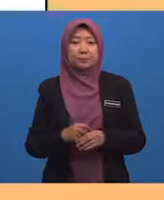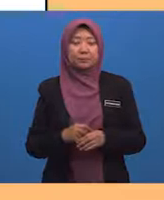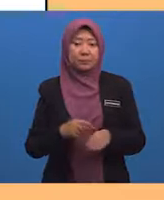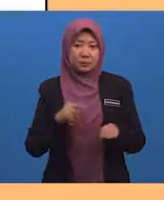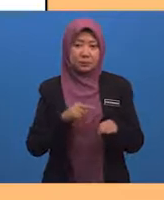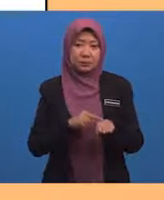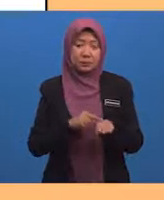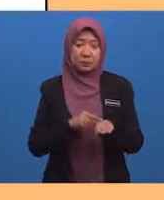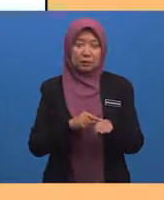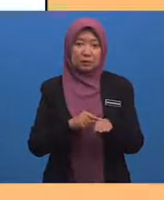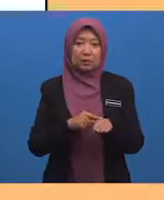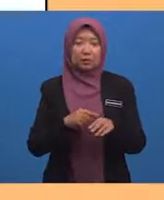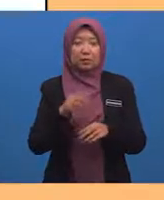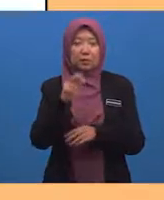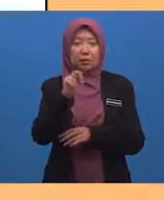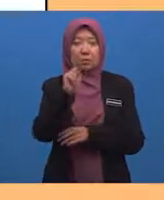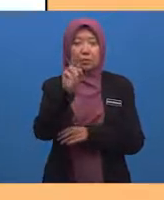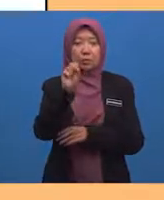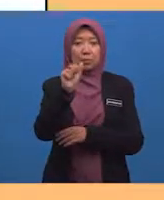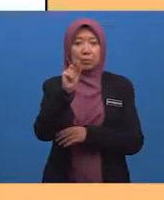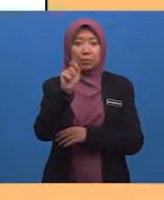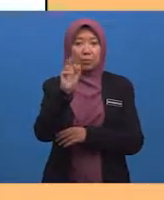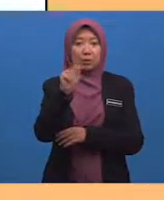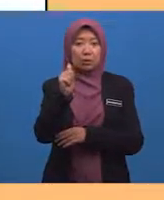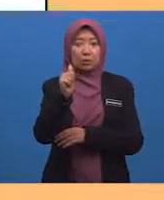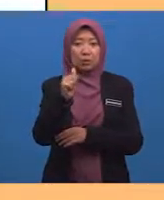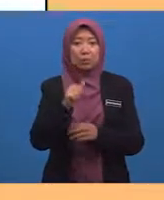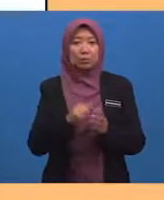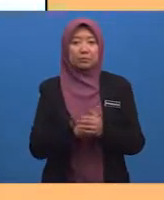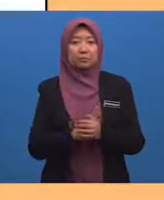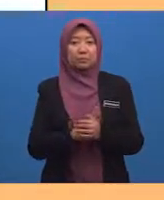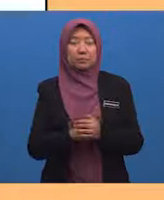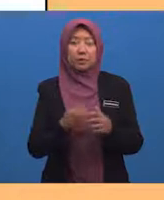Nusantara melalui pendakwah yang mendapat